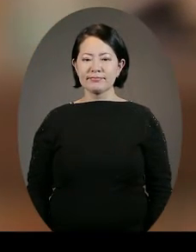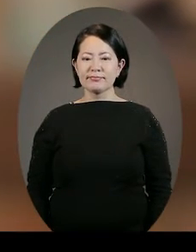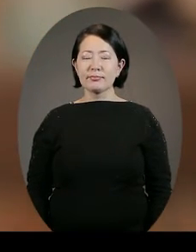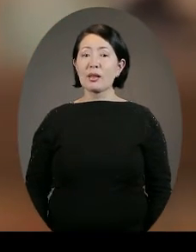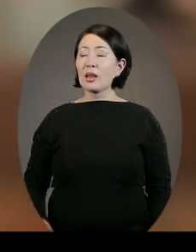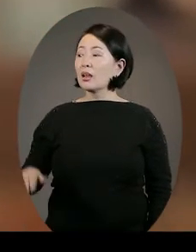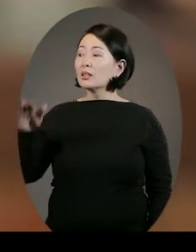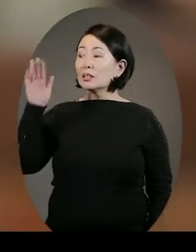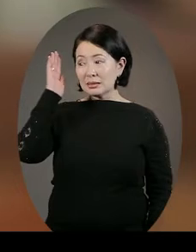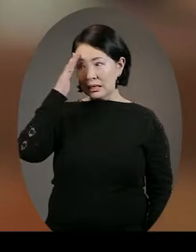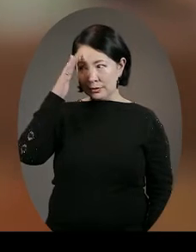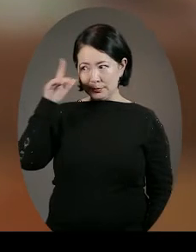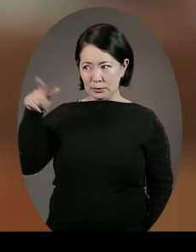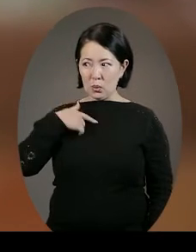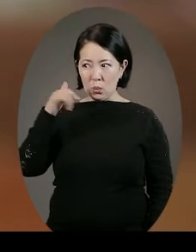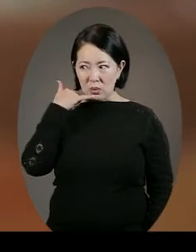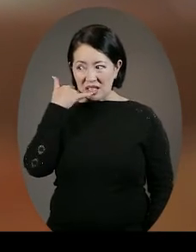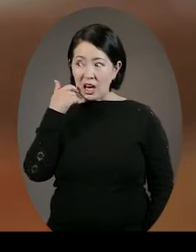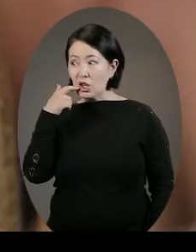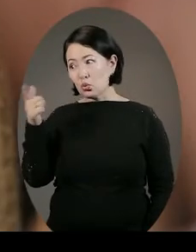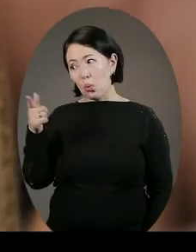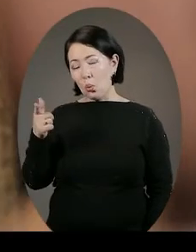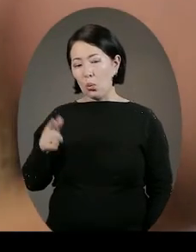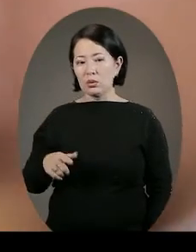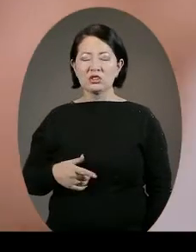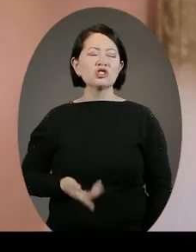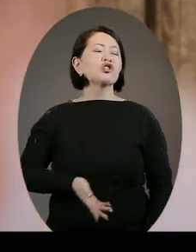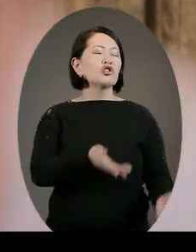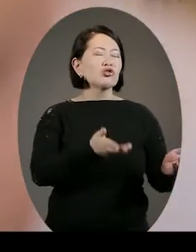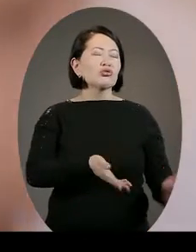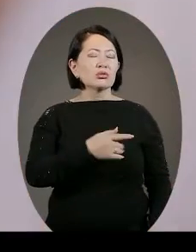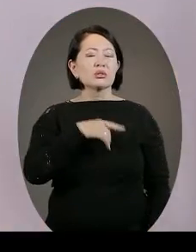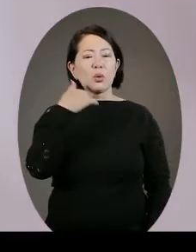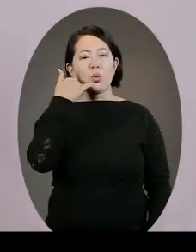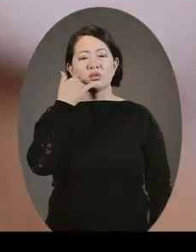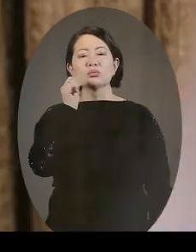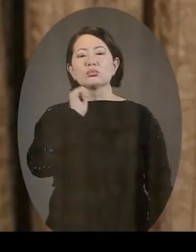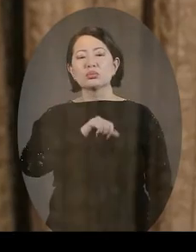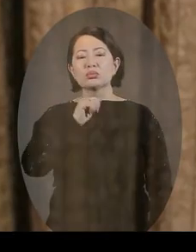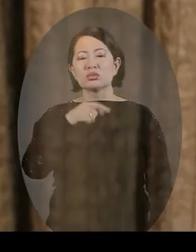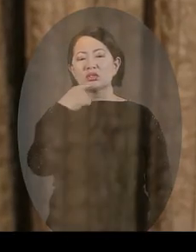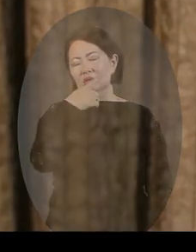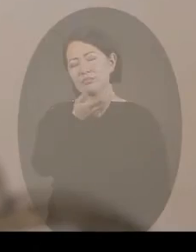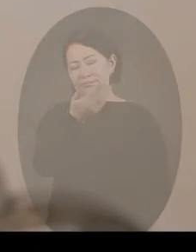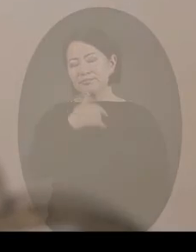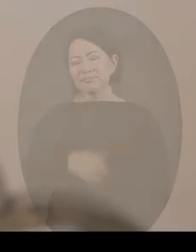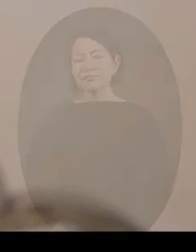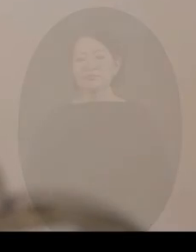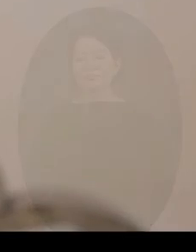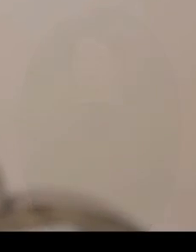Аа, бирс уцараараа тэлчихв. Тэгээ. Очоод хэл.